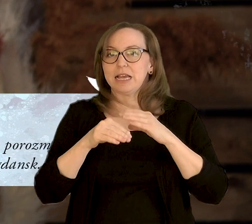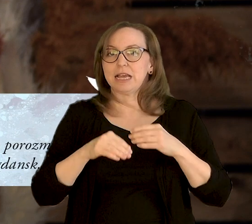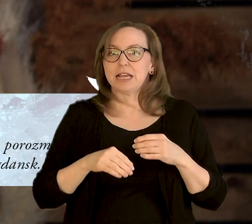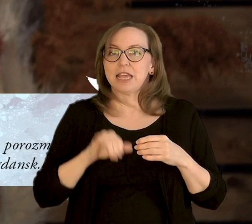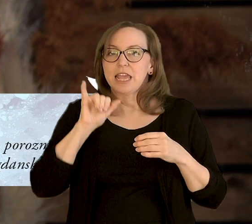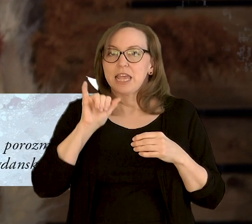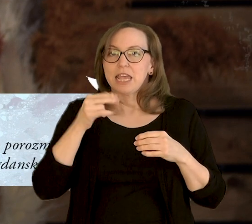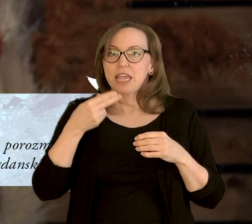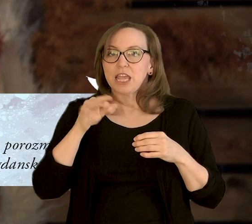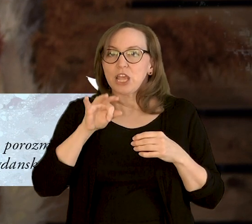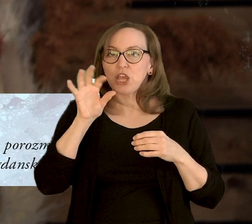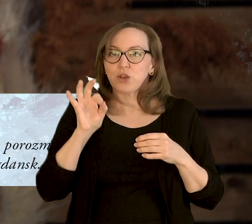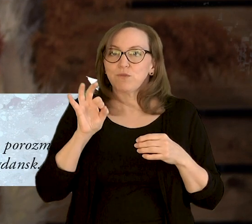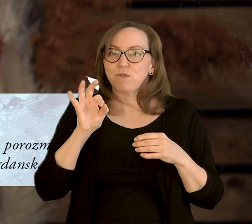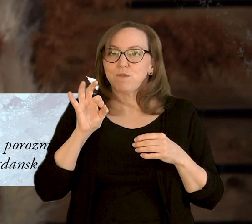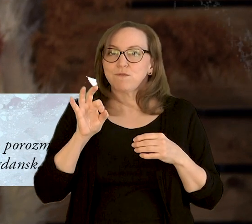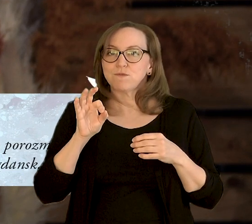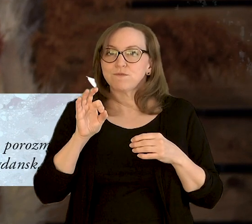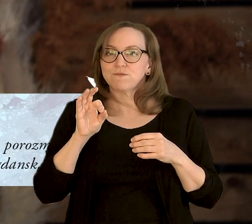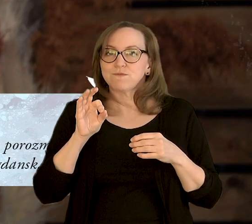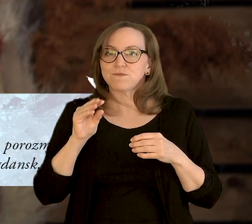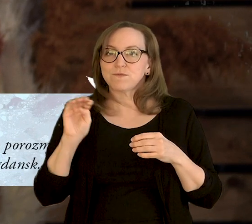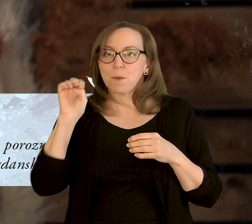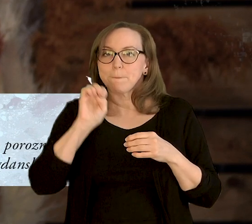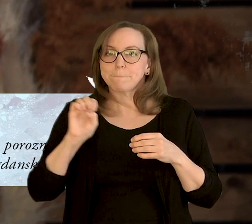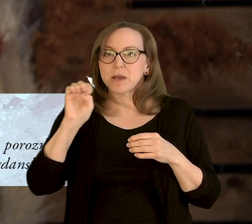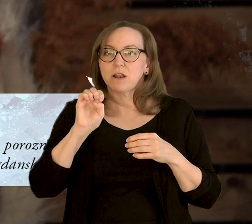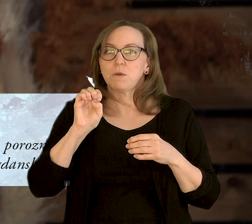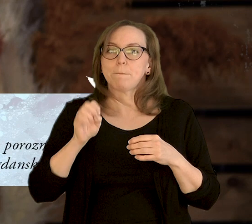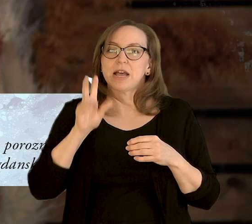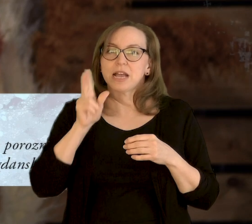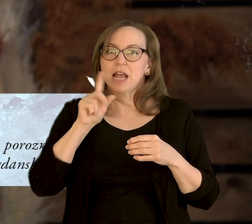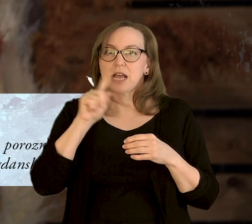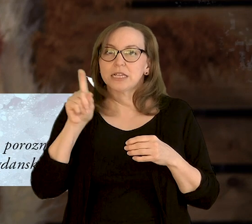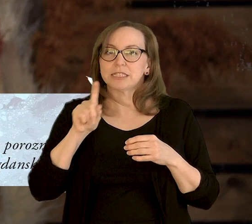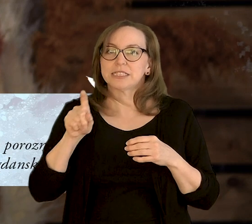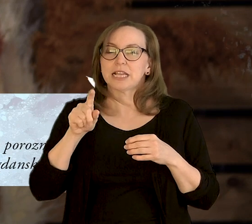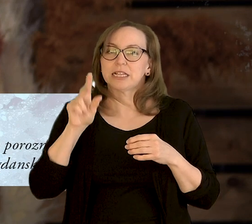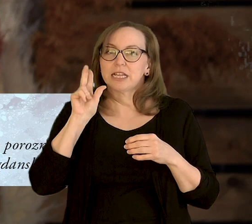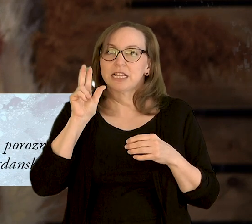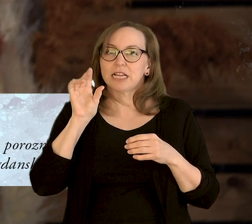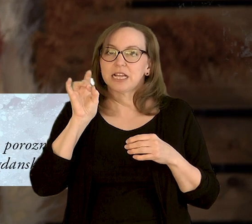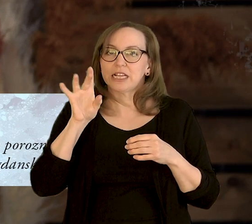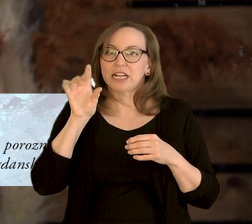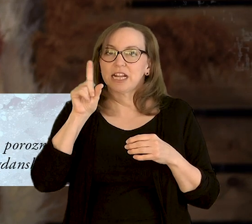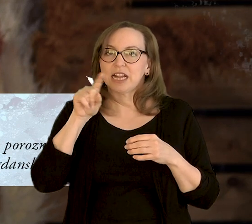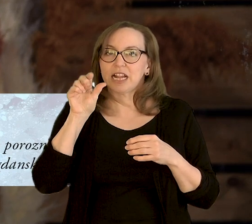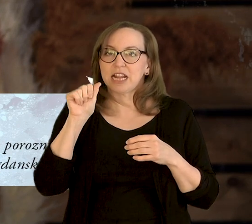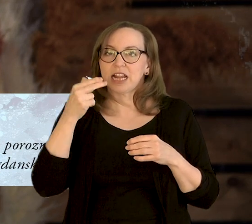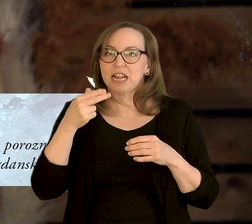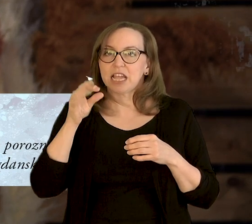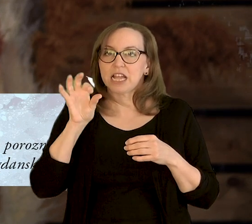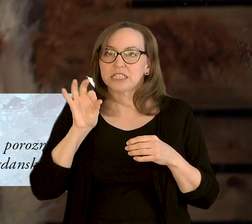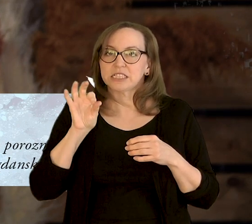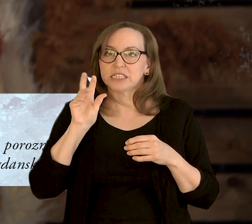info@kzgdańsk.org. Widzisz go teraz na dole ekranu. No dobrze, a co ze